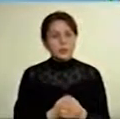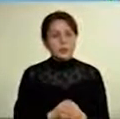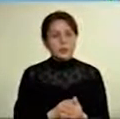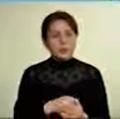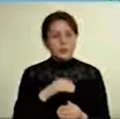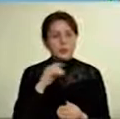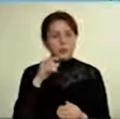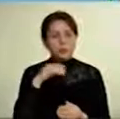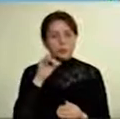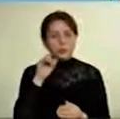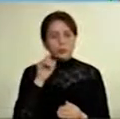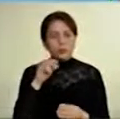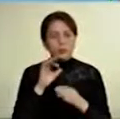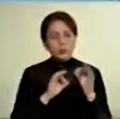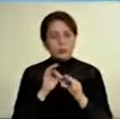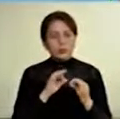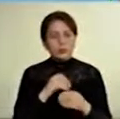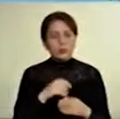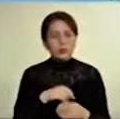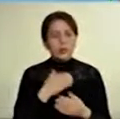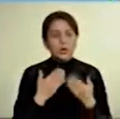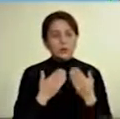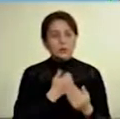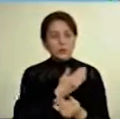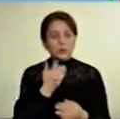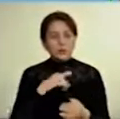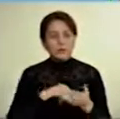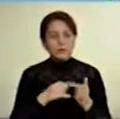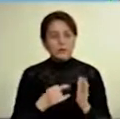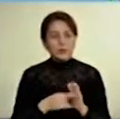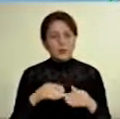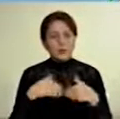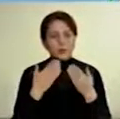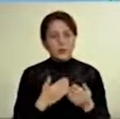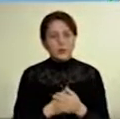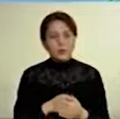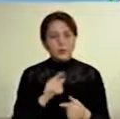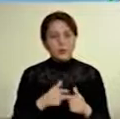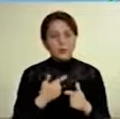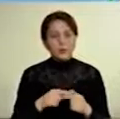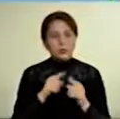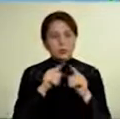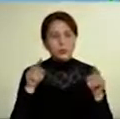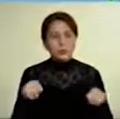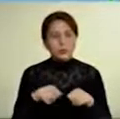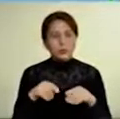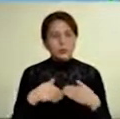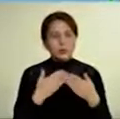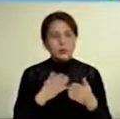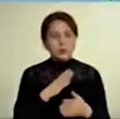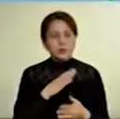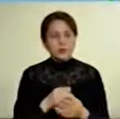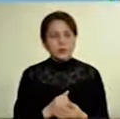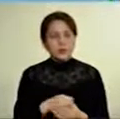o'lchov birliklariga diqqat qiling. Agar sizda kvadrat berilayotgan bo'lsa yoki to'g'ri to'rtburchaklar berilayotgan bo'lsa,